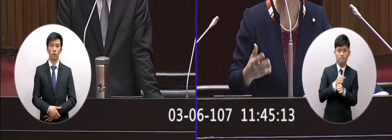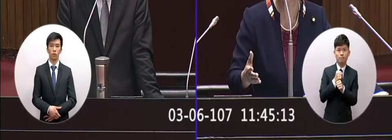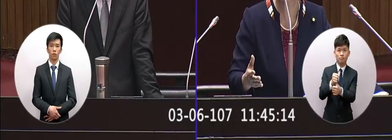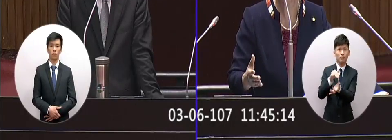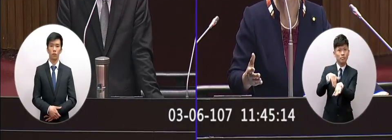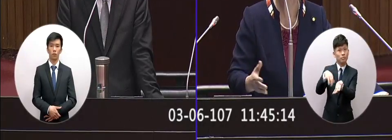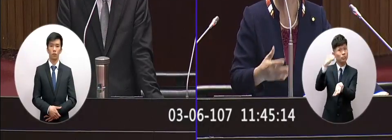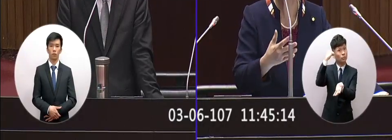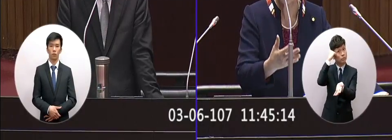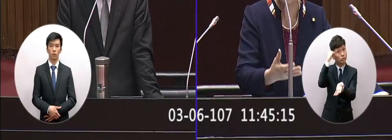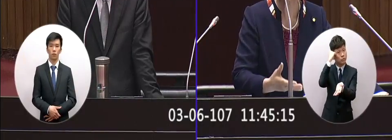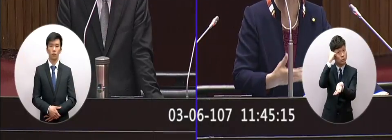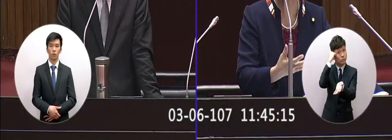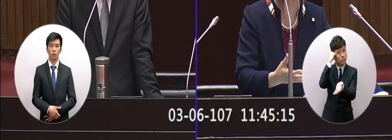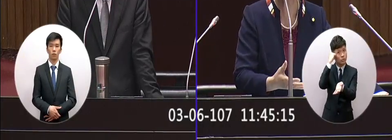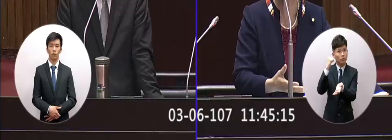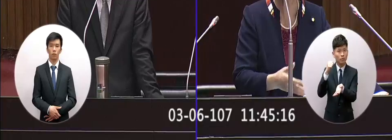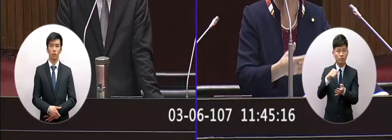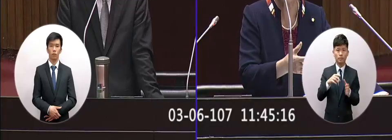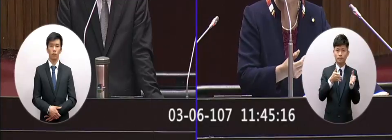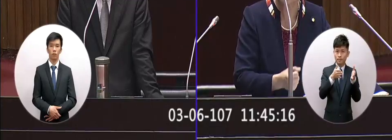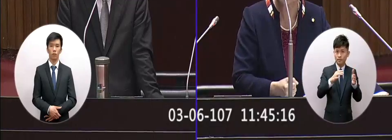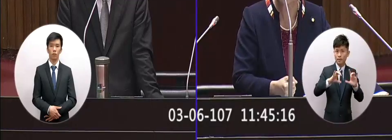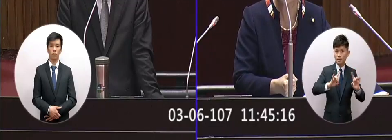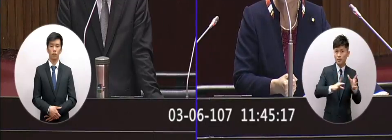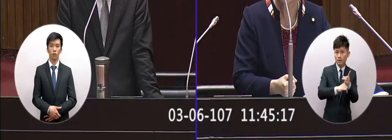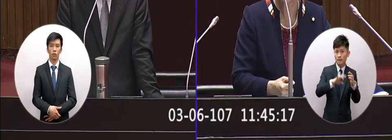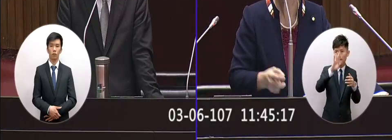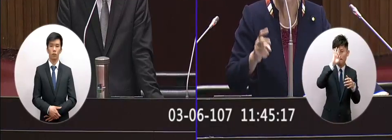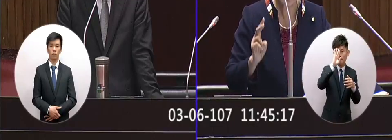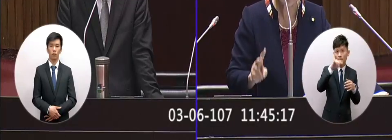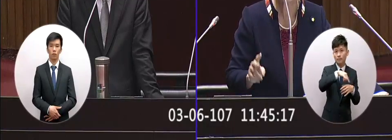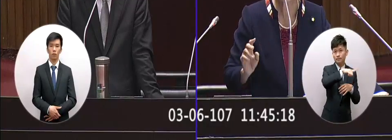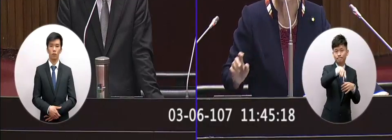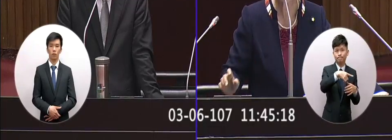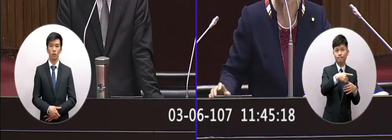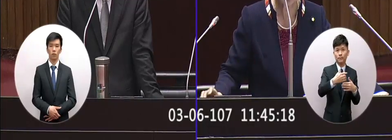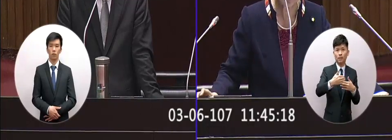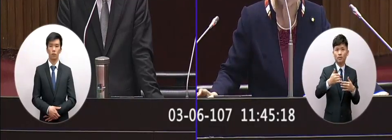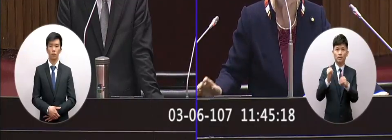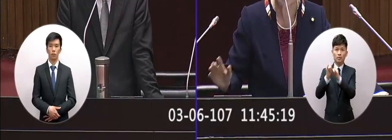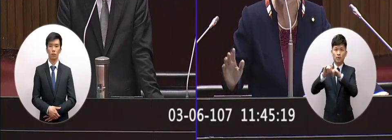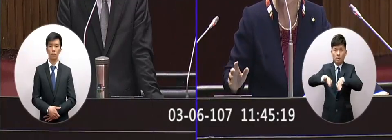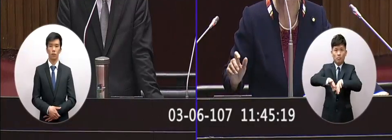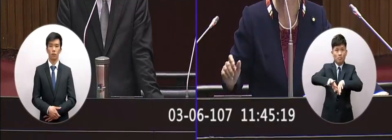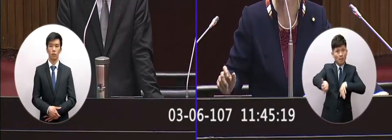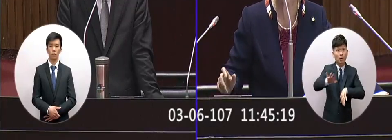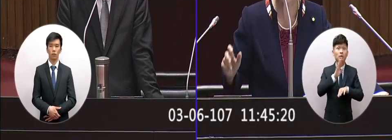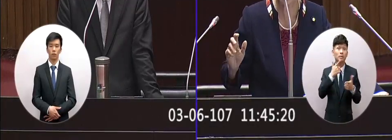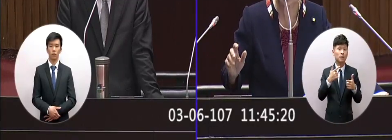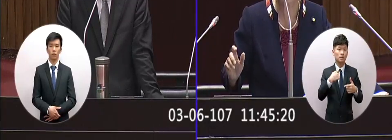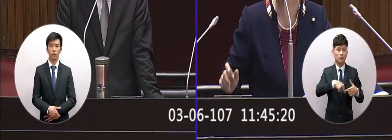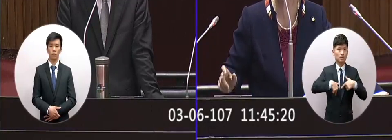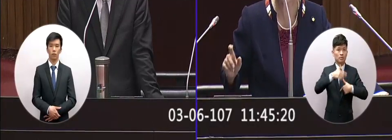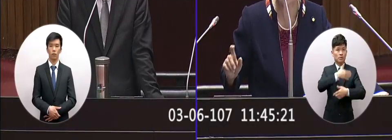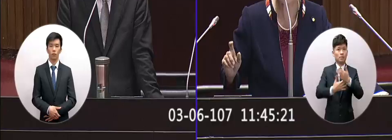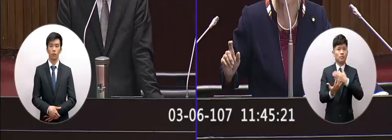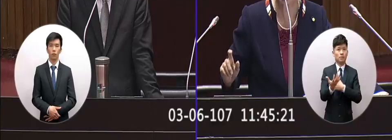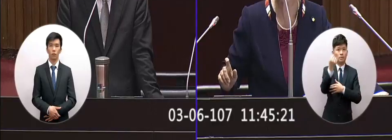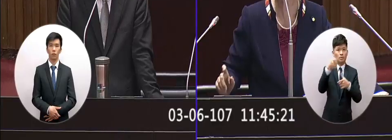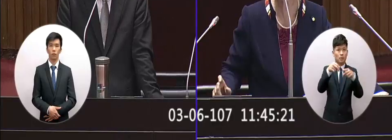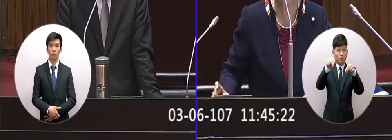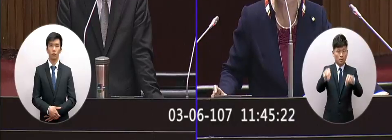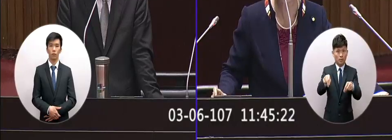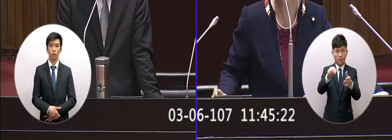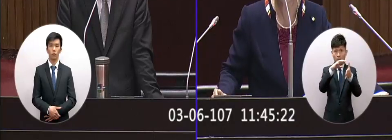某一个程度，其实就是对于这些的精神病患把它隔离。所以呢在这一次所谓的身心障碍者权利公约里面所提到的一个非